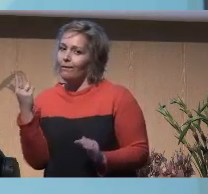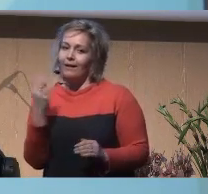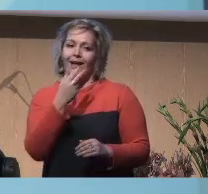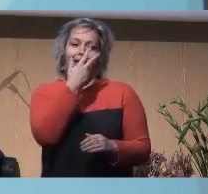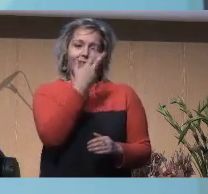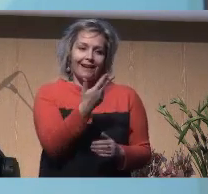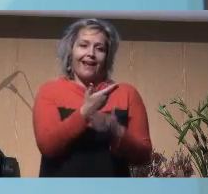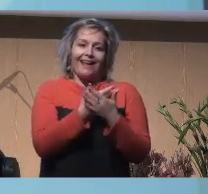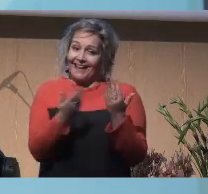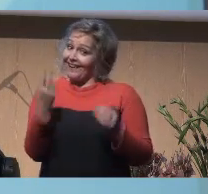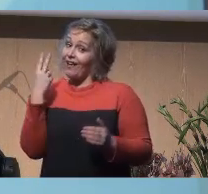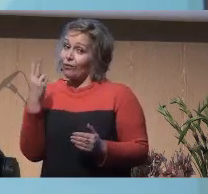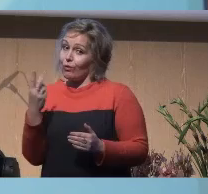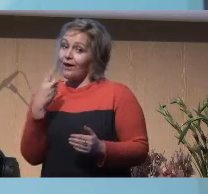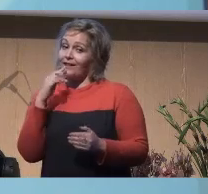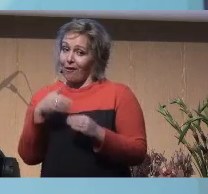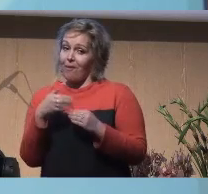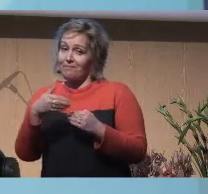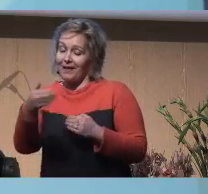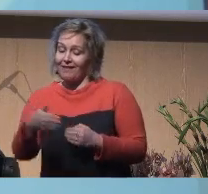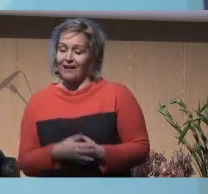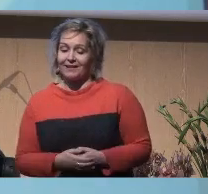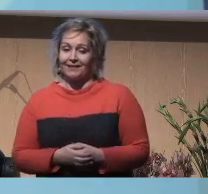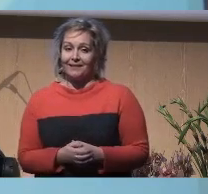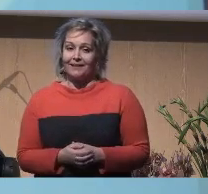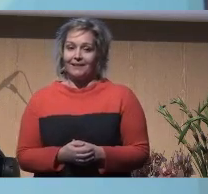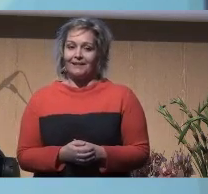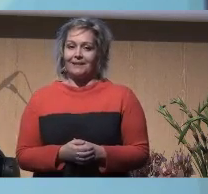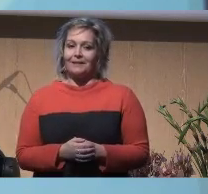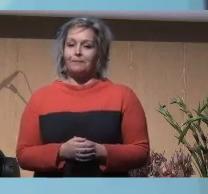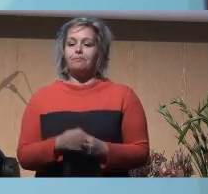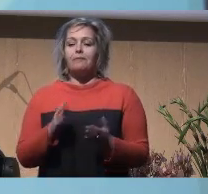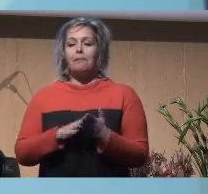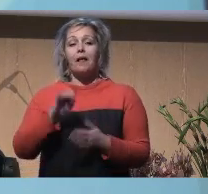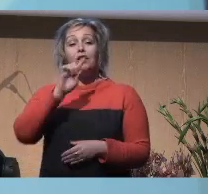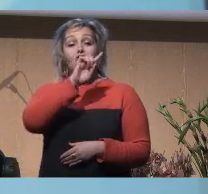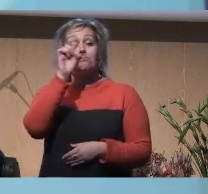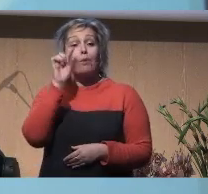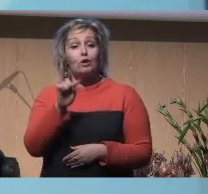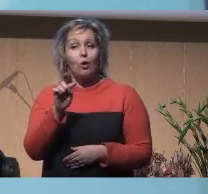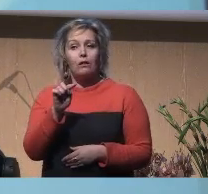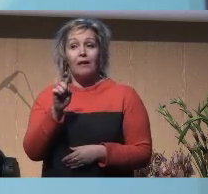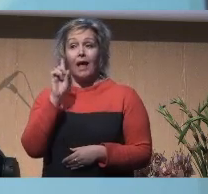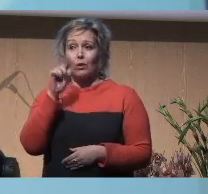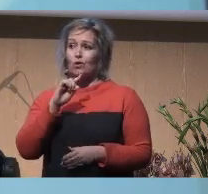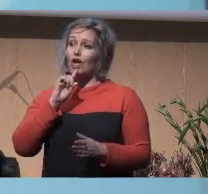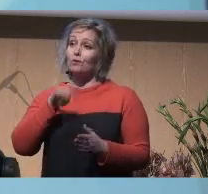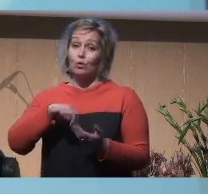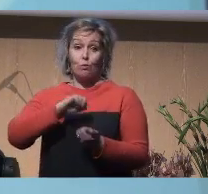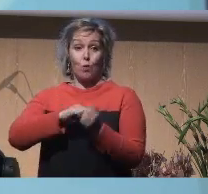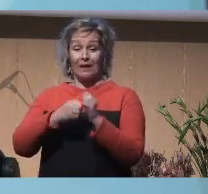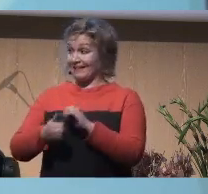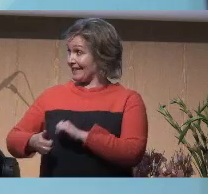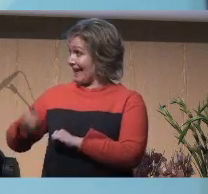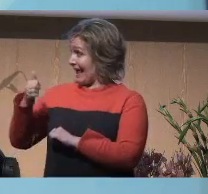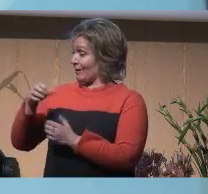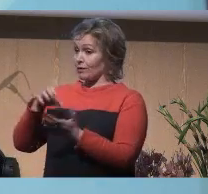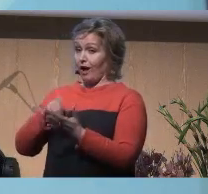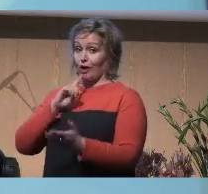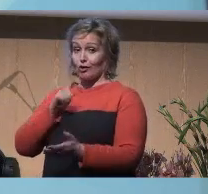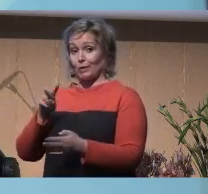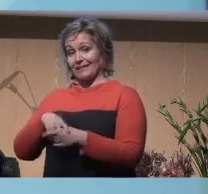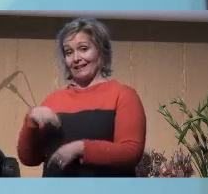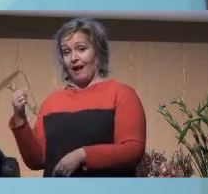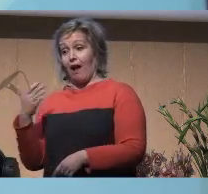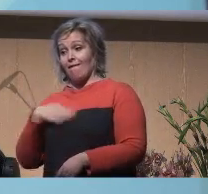ikke to, det skal jeg komme tilbake til. Men spørsmålet, jeg kunne jo også spurt politisk ledelse og statsråden som sitter